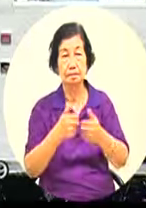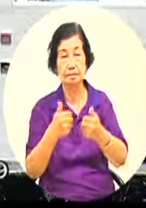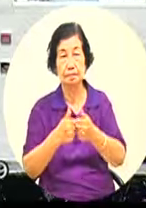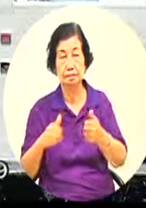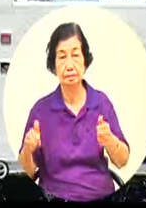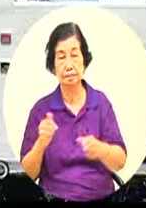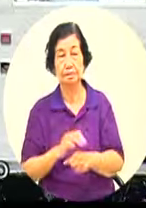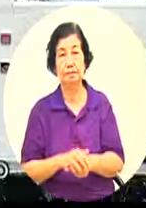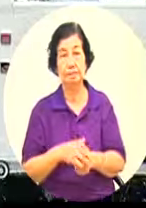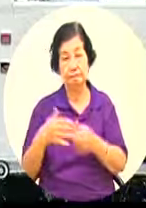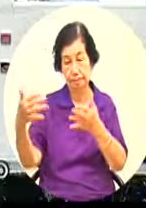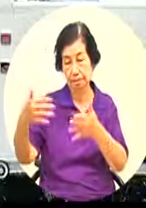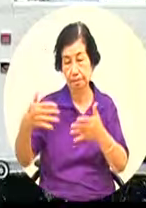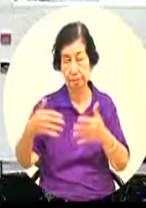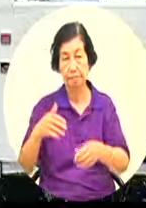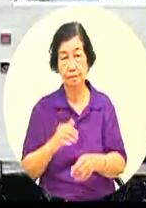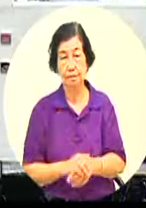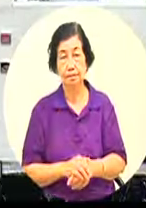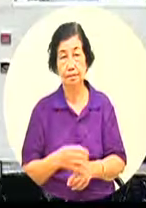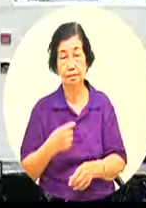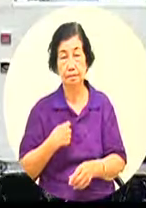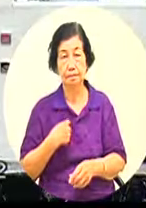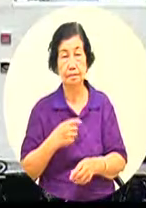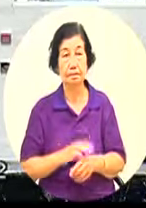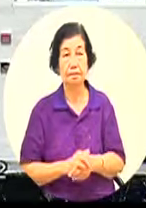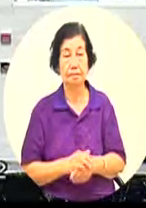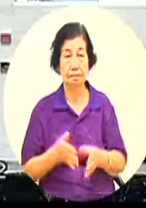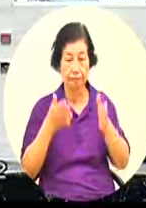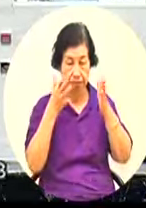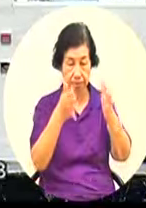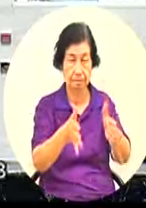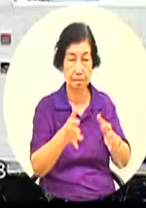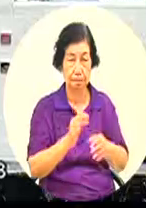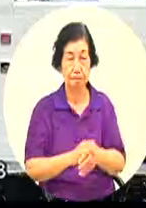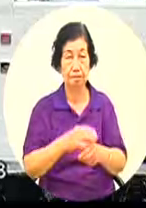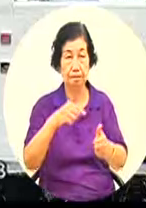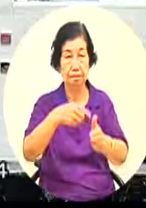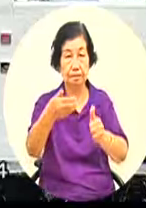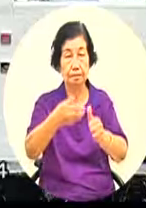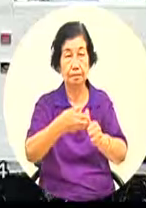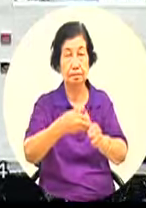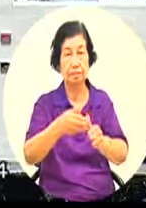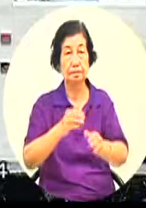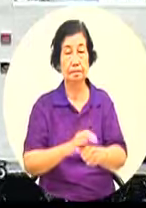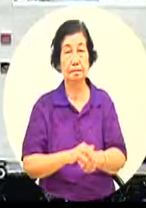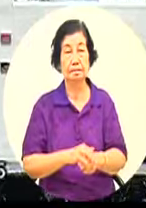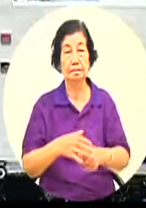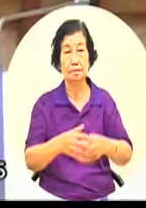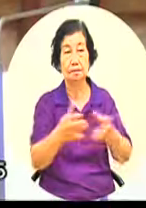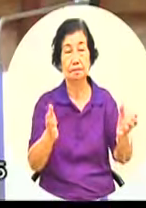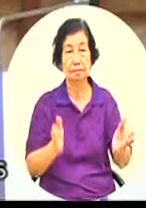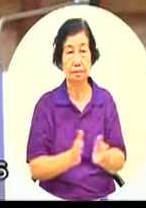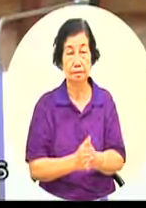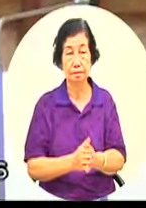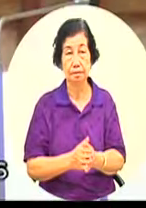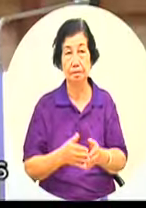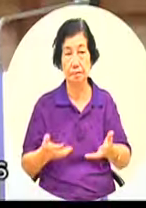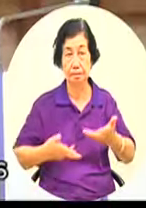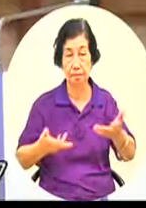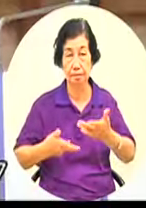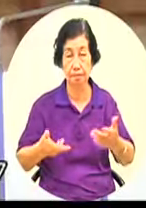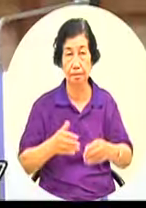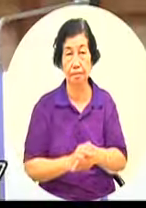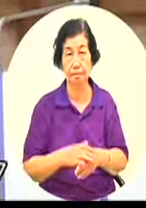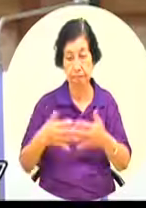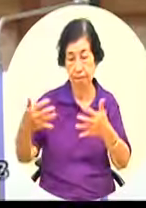感谢主席。那本席呢，今天要针对我们教育部门哦来进行业务质询。首先呢，本席